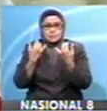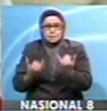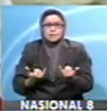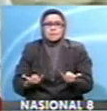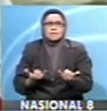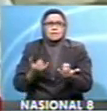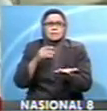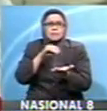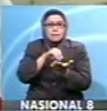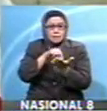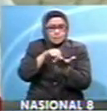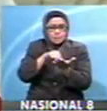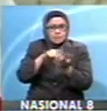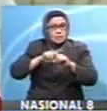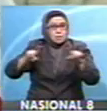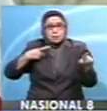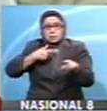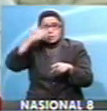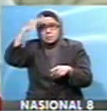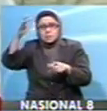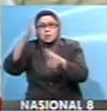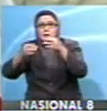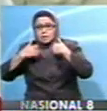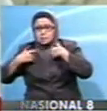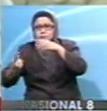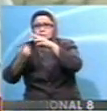keriurently not know nanti ada lagi